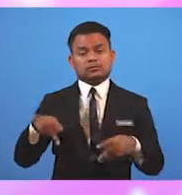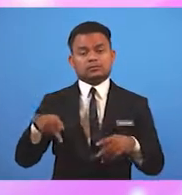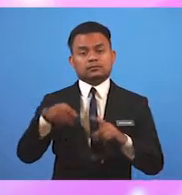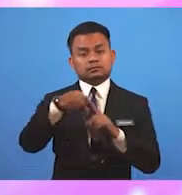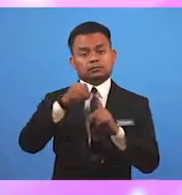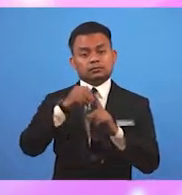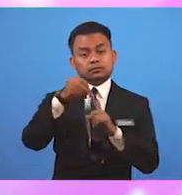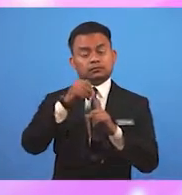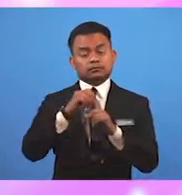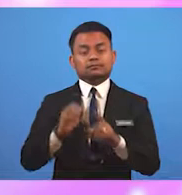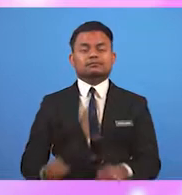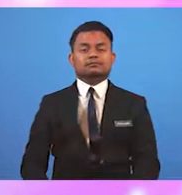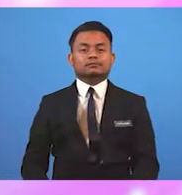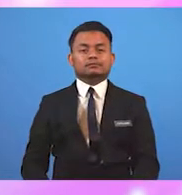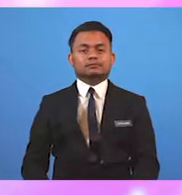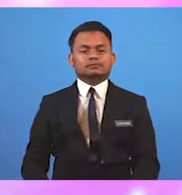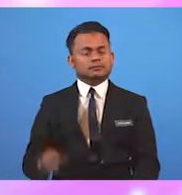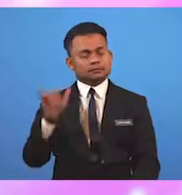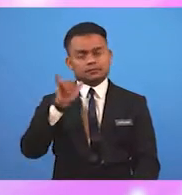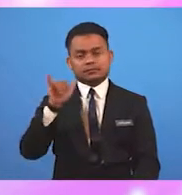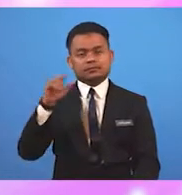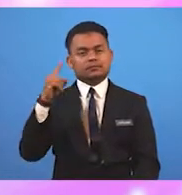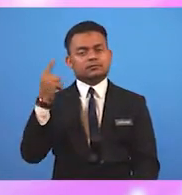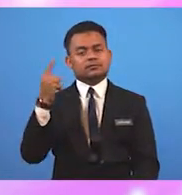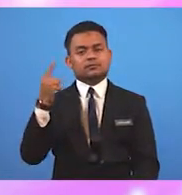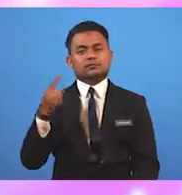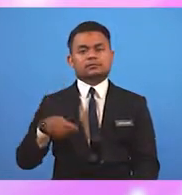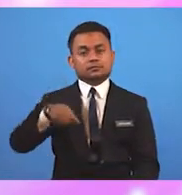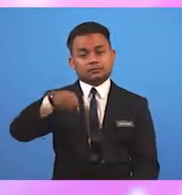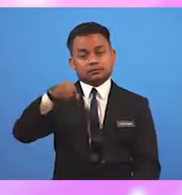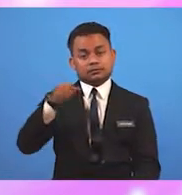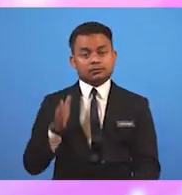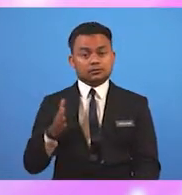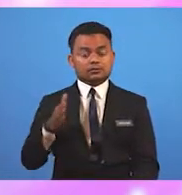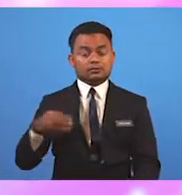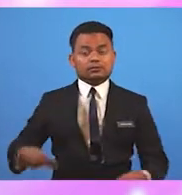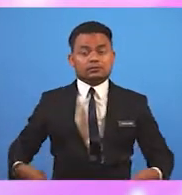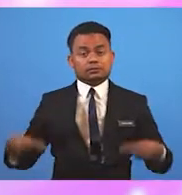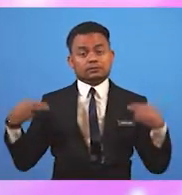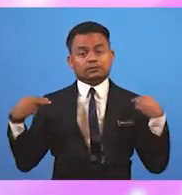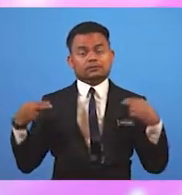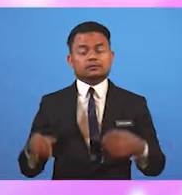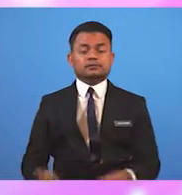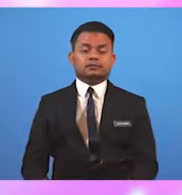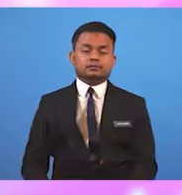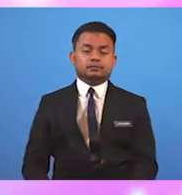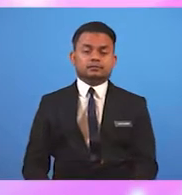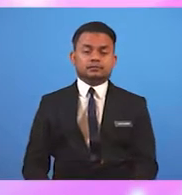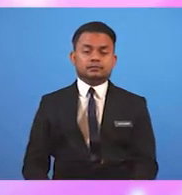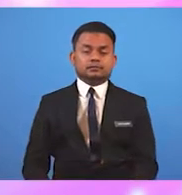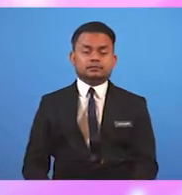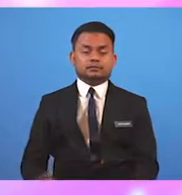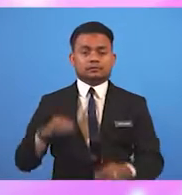Kaedah tersebut adalah sama dengan kaedah pembungkusan ternakan ikan mati. Antara